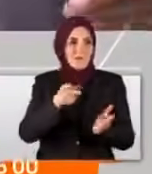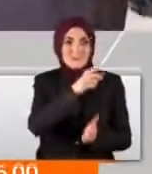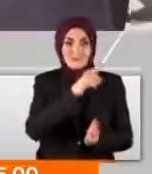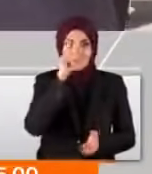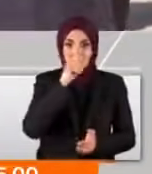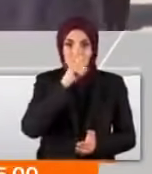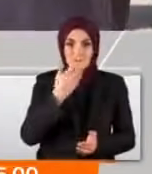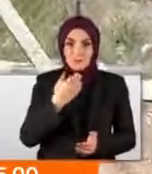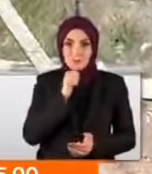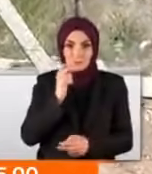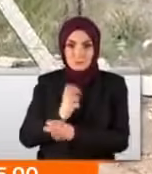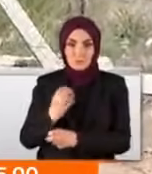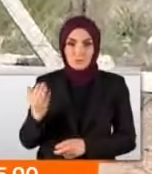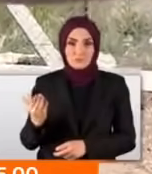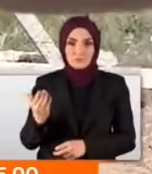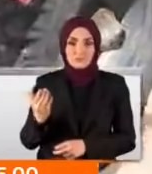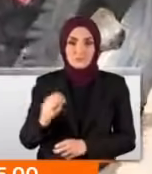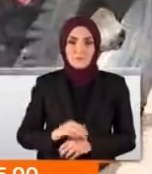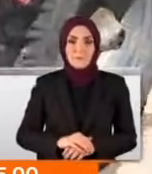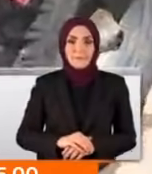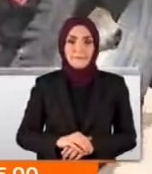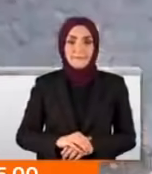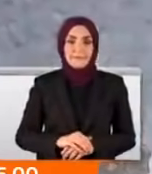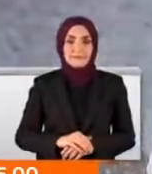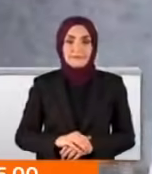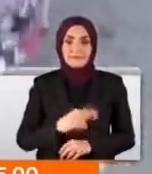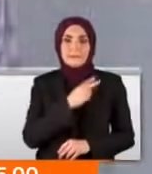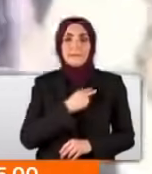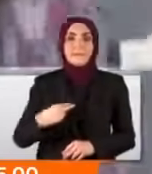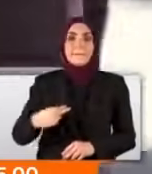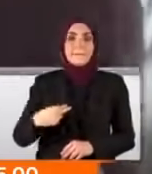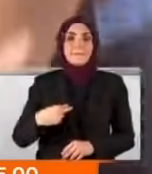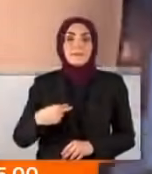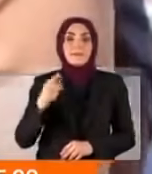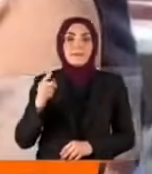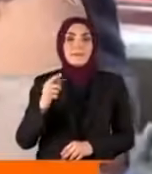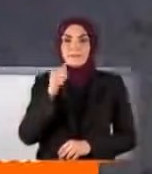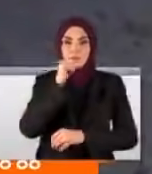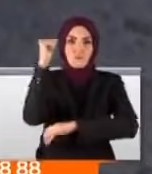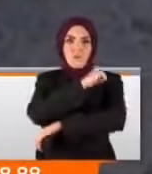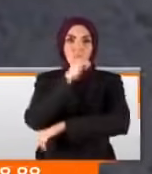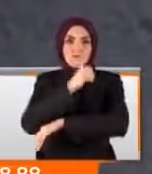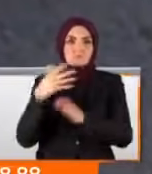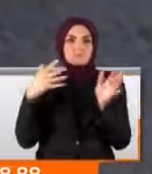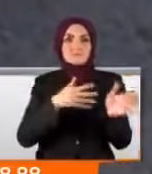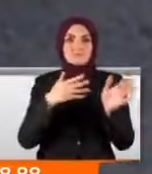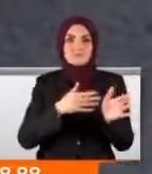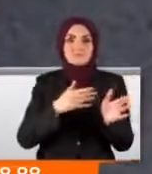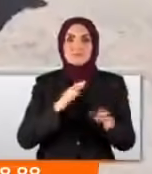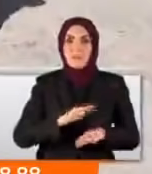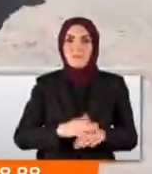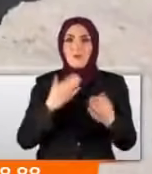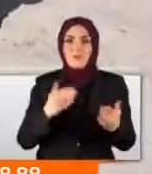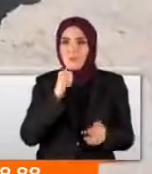Müdürü herkese su verdi. Aşırı su tüketimi yok. Belediyeden tankerlerle su geliyor. Ancak o su da dakikalar içerisinde